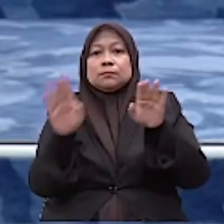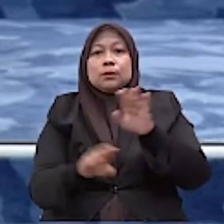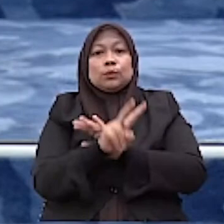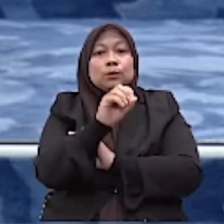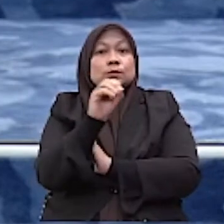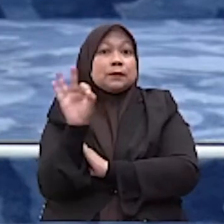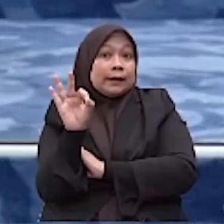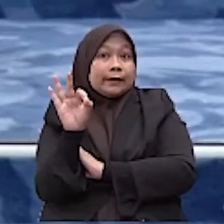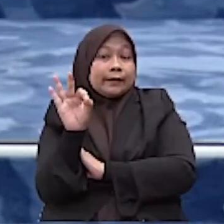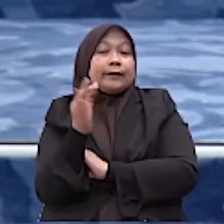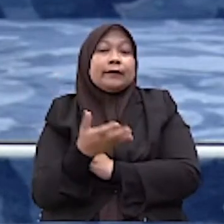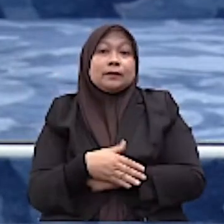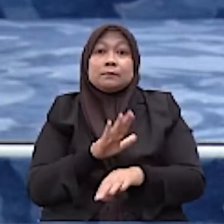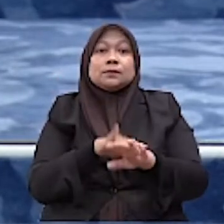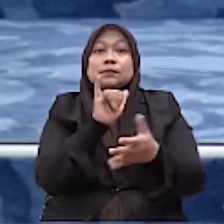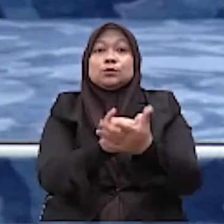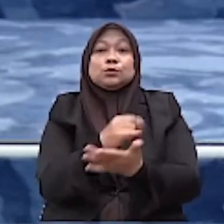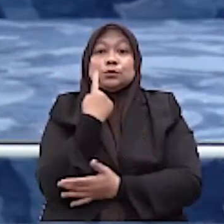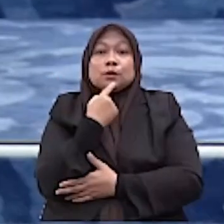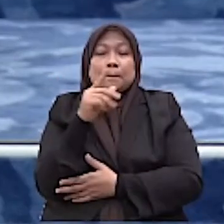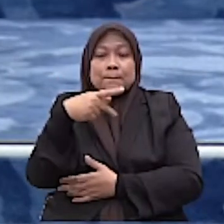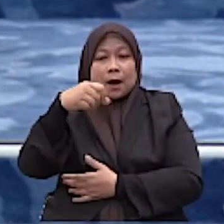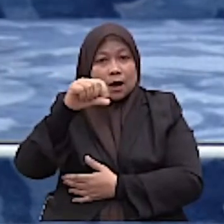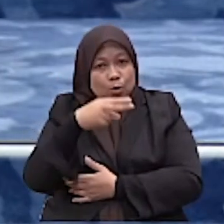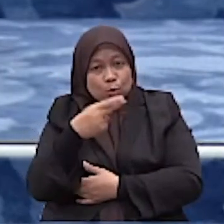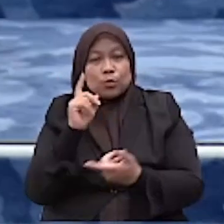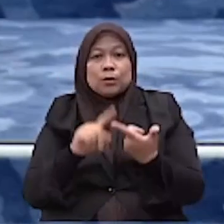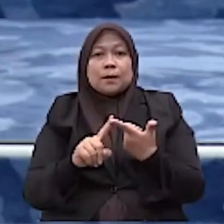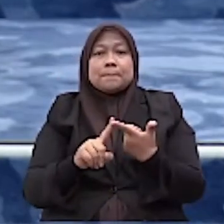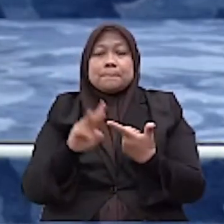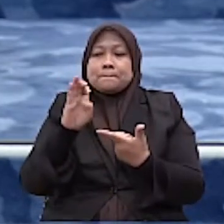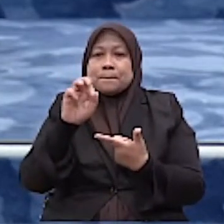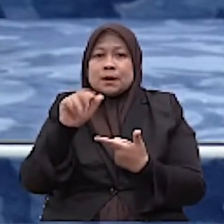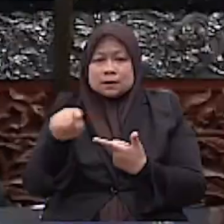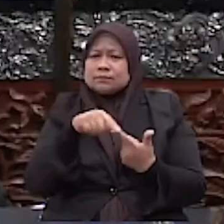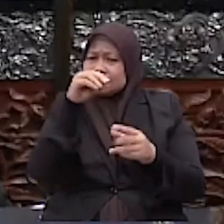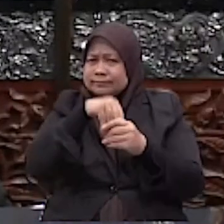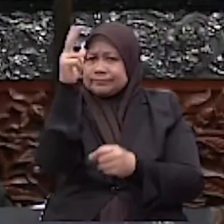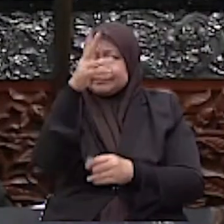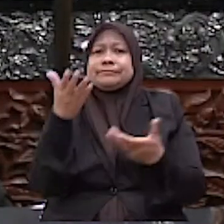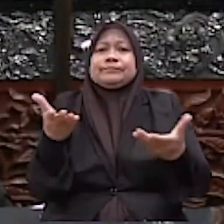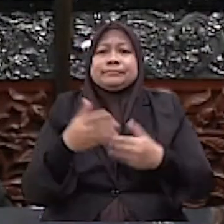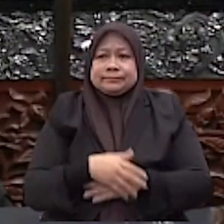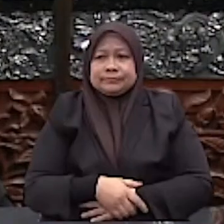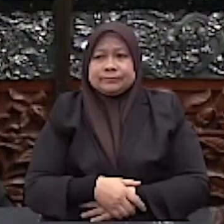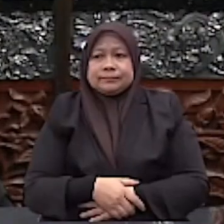2009 masa itu pagoh beras semua dalam kerajaan